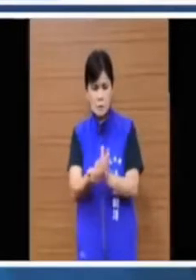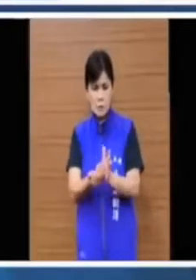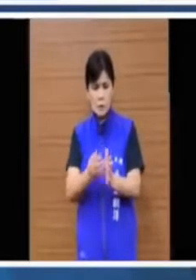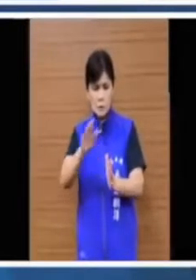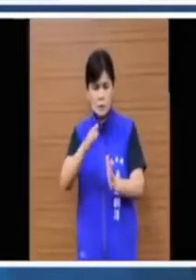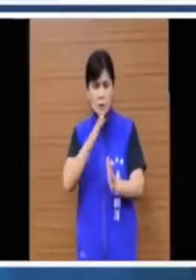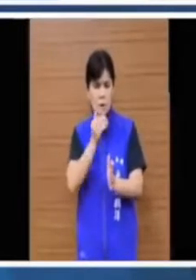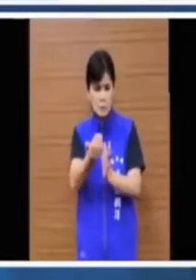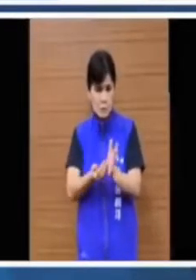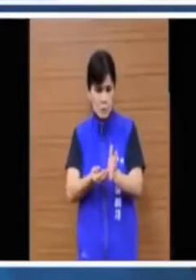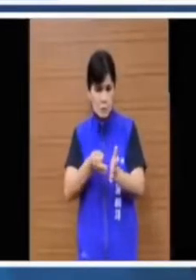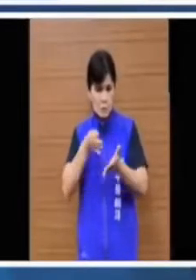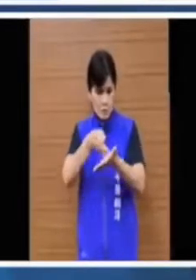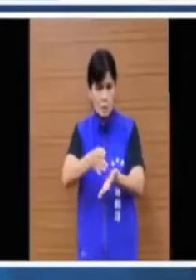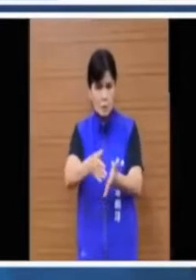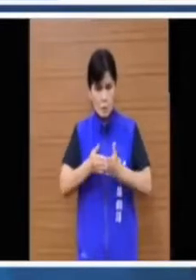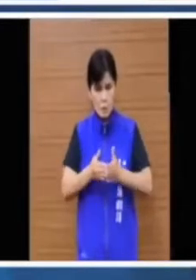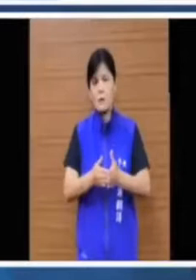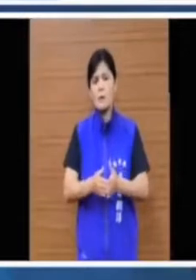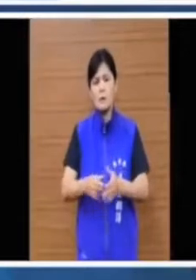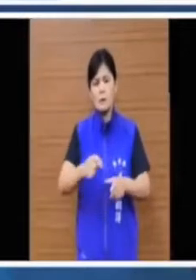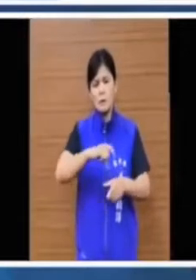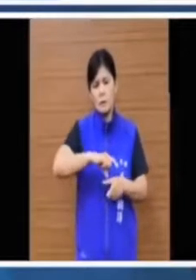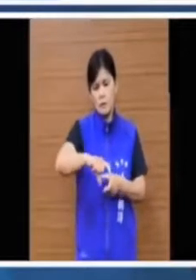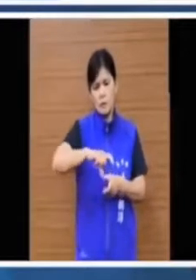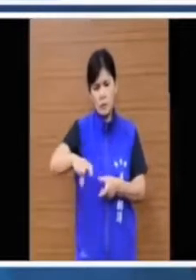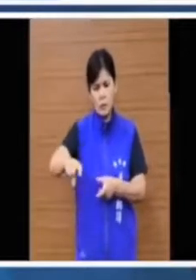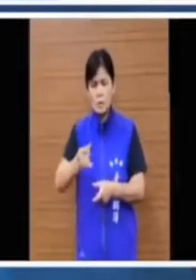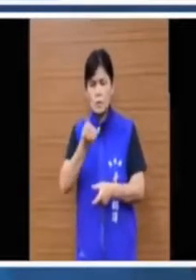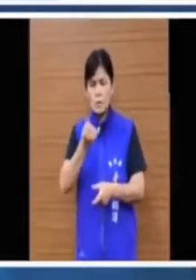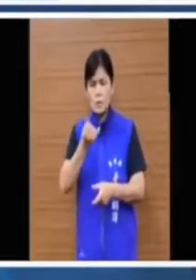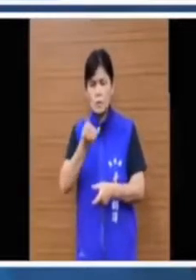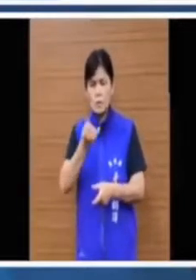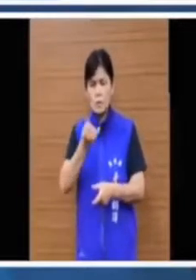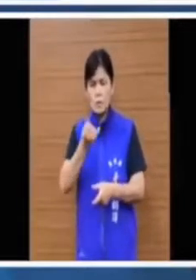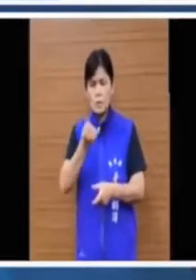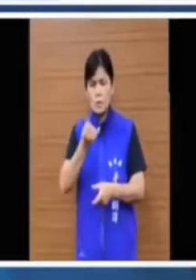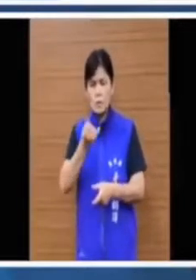能够分流才会不全聚